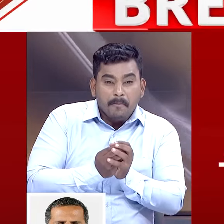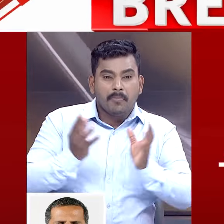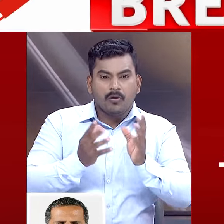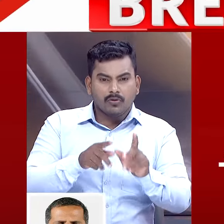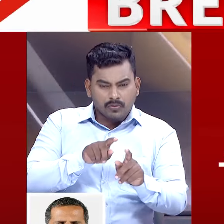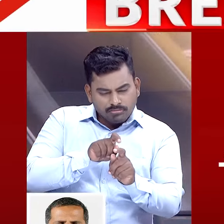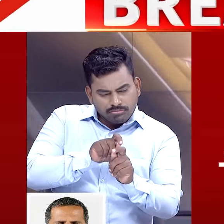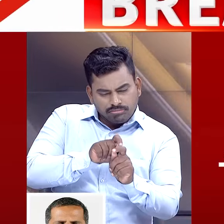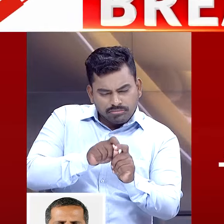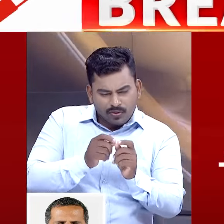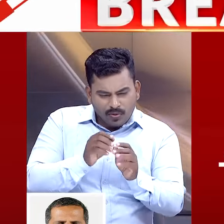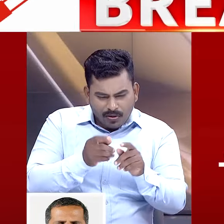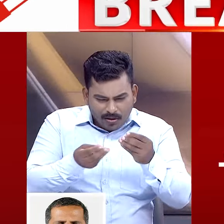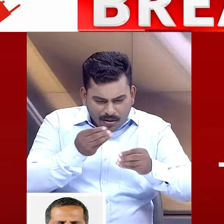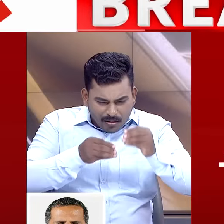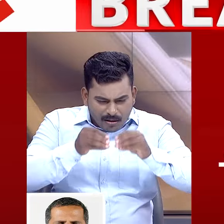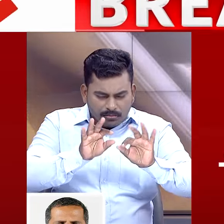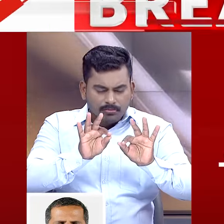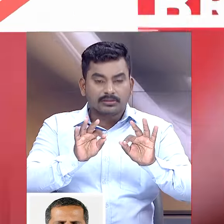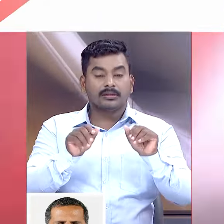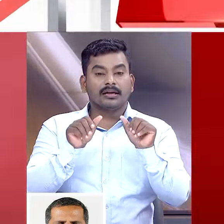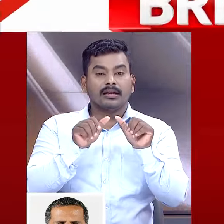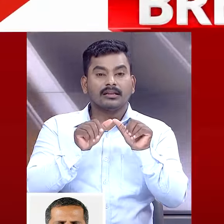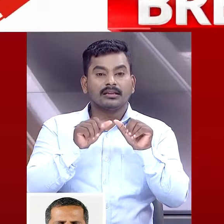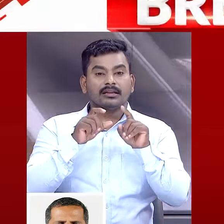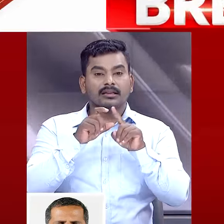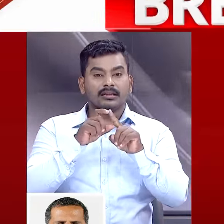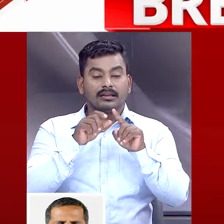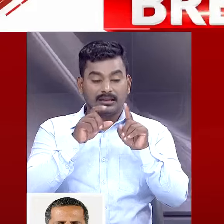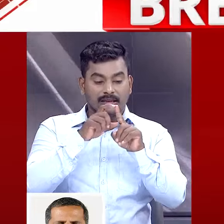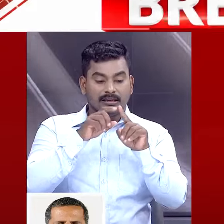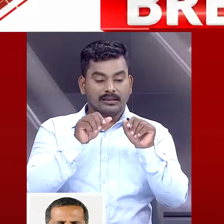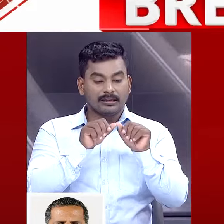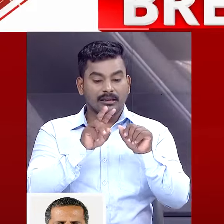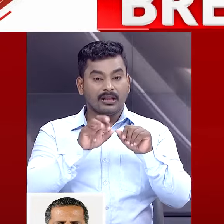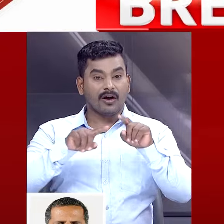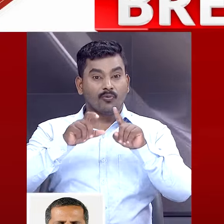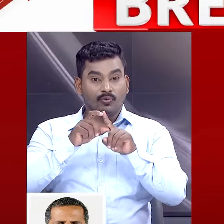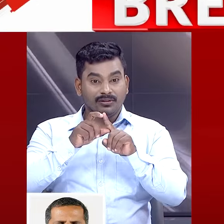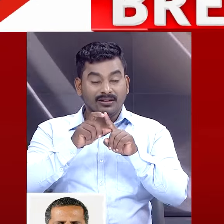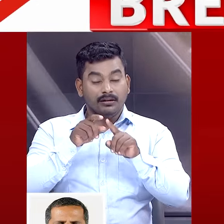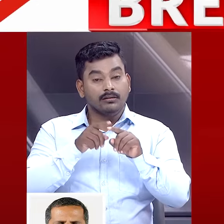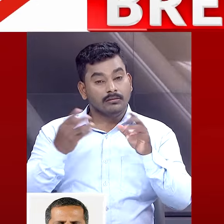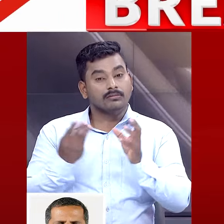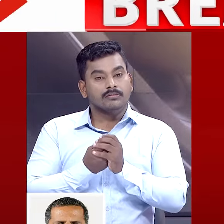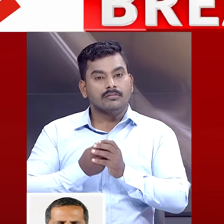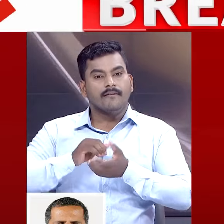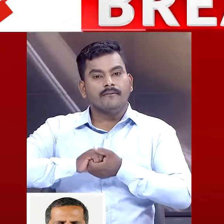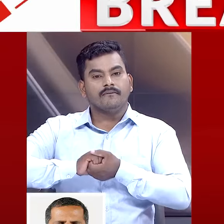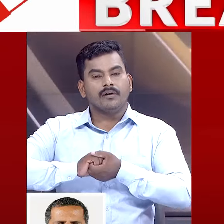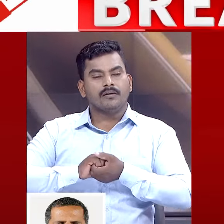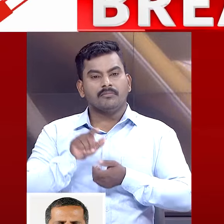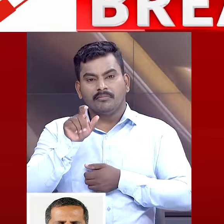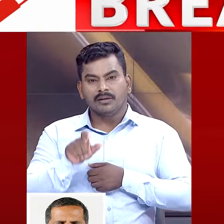അടുത്ത അനുയായിയാണ് ഈ കരീം തുണ്ട എന്നും അന്വേഷണ സംഘം നേരത്തെ കണ്ടെത്തുകയും ചെയ്തിരുന്നു. കുറ്റമുക്തനായി ഈ തുണ്ടയെ